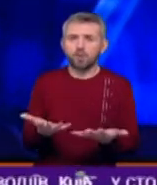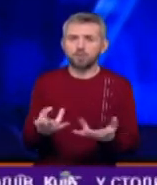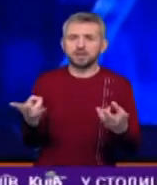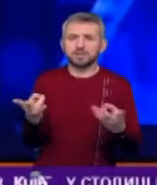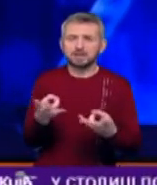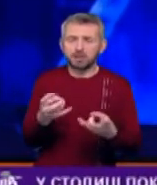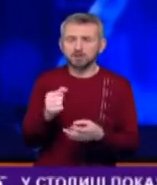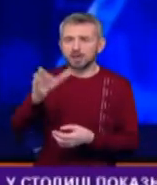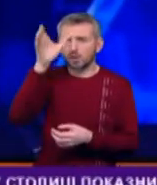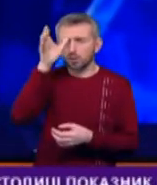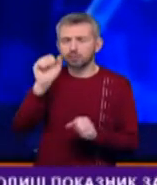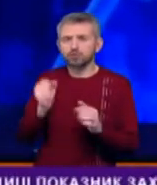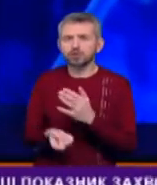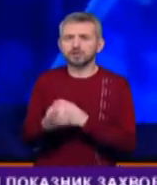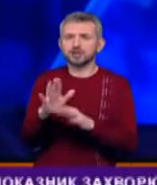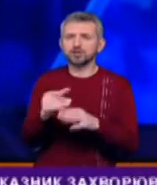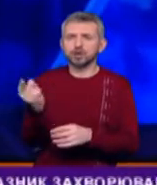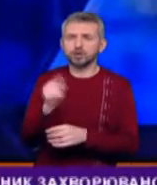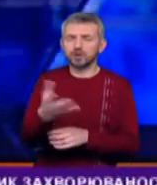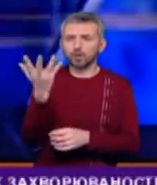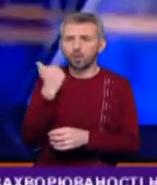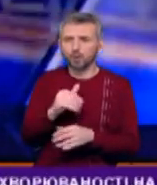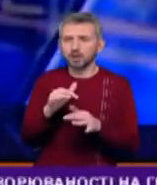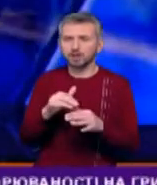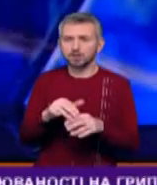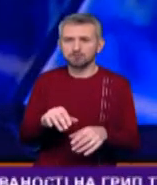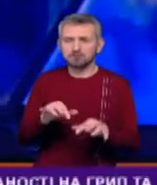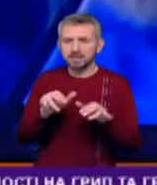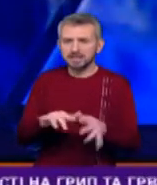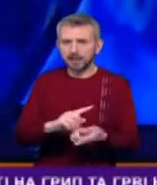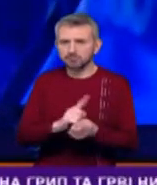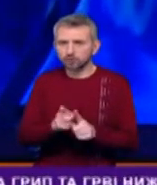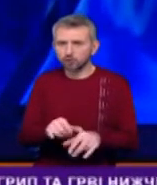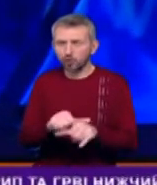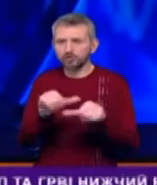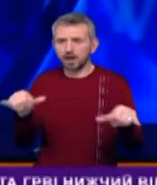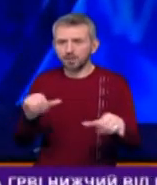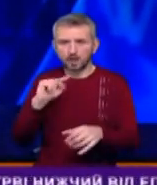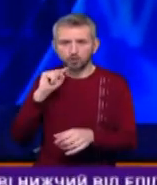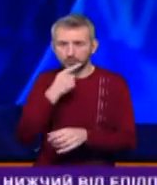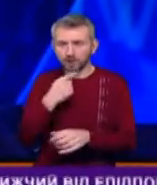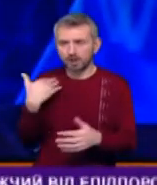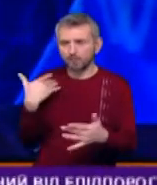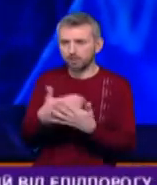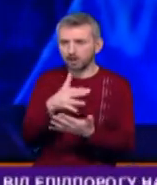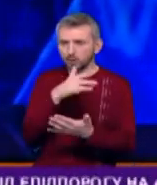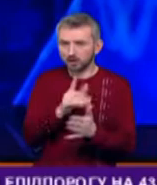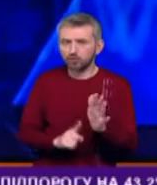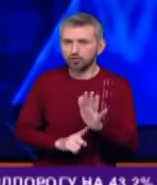на науку може з'явитися лише тоді, коли йде зростання економічне, а воно в нас останні роки вже